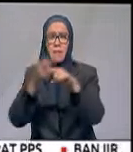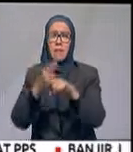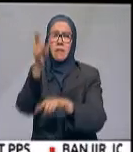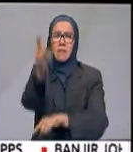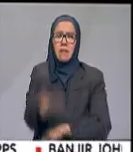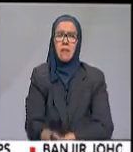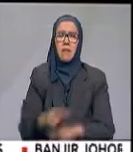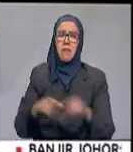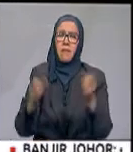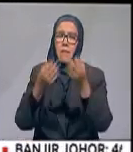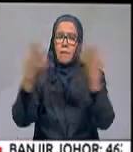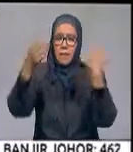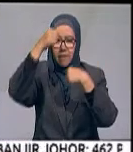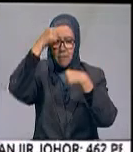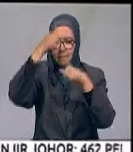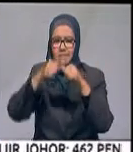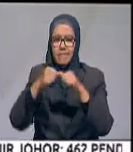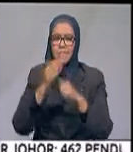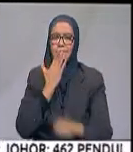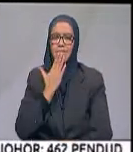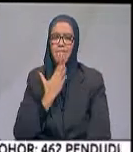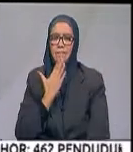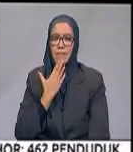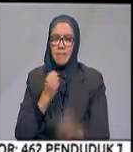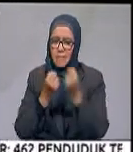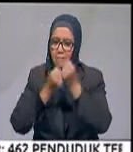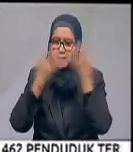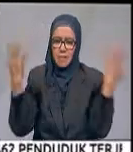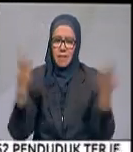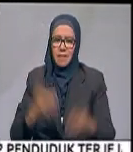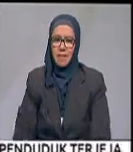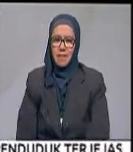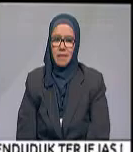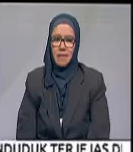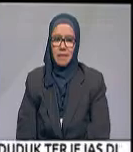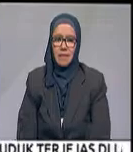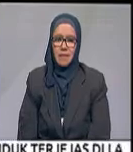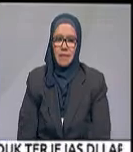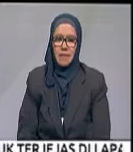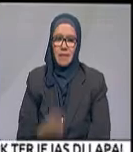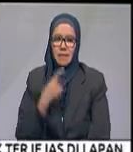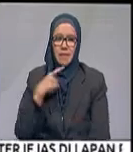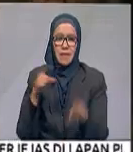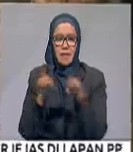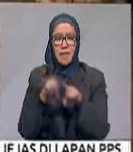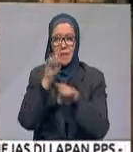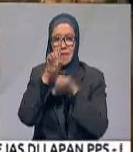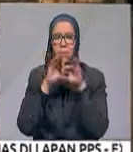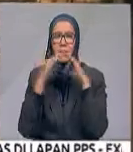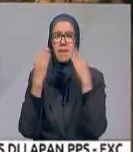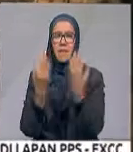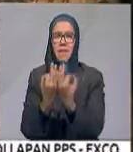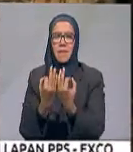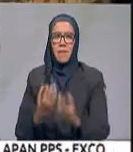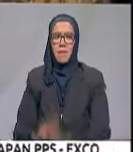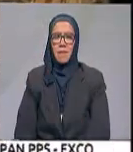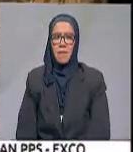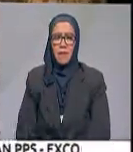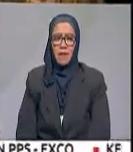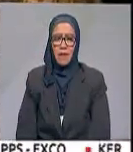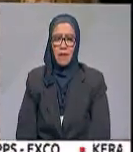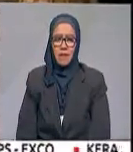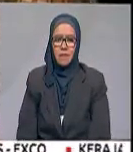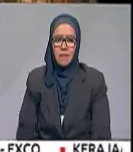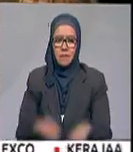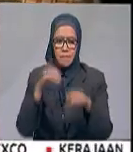Banyak kenangan manis. Banyak sangat. Dia macam family. Tapi dalam grup